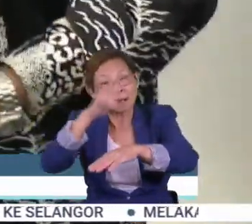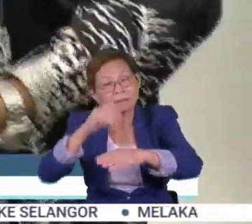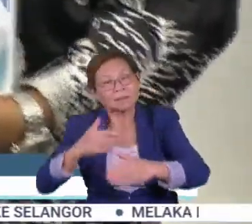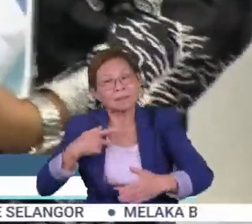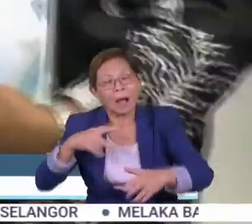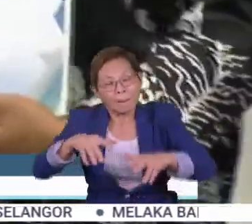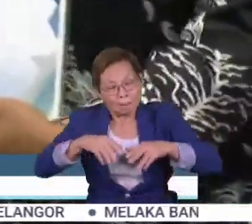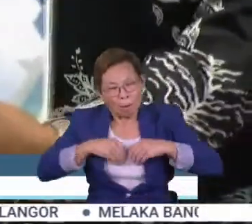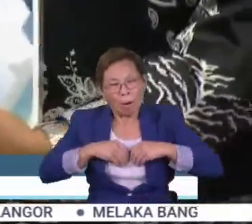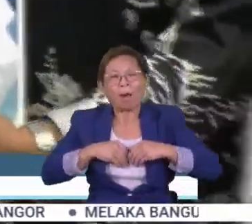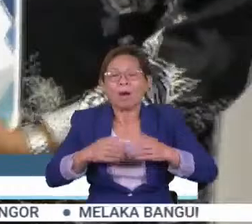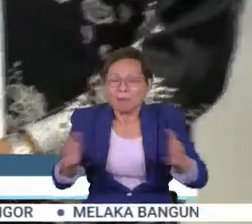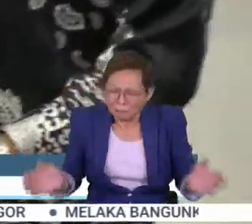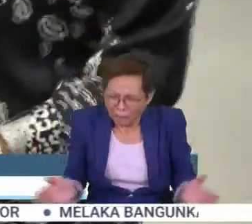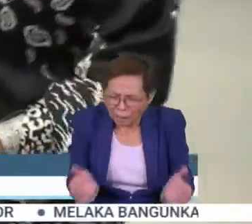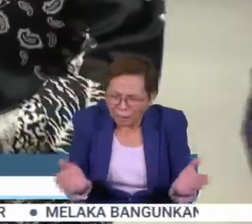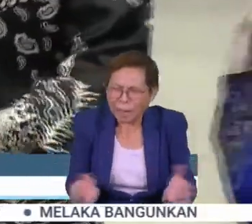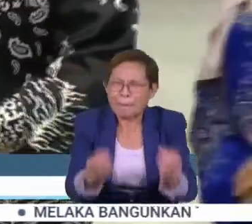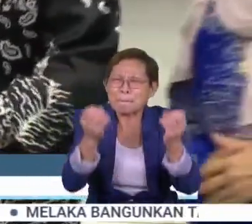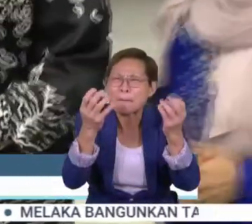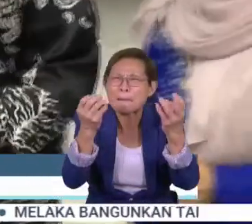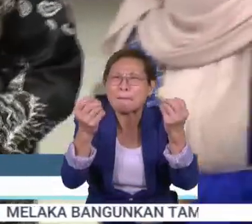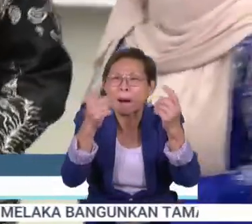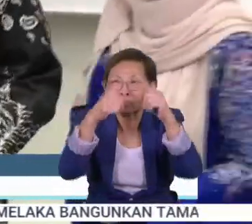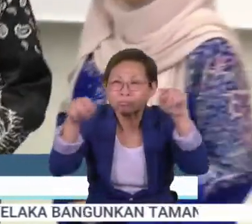menggalakkan lebih ramai graduan di bidang